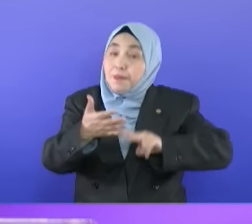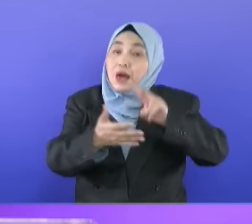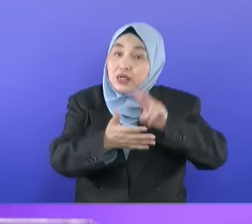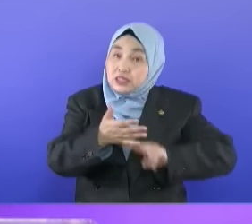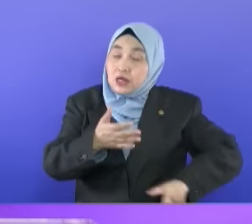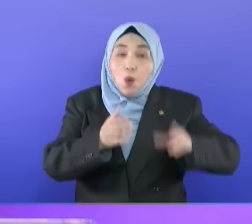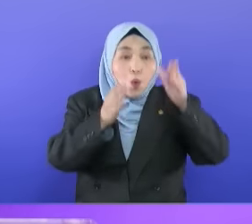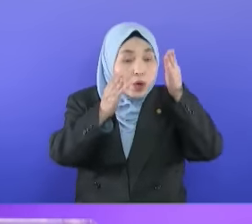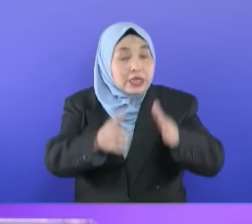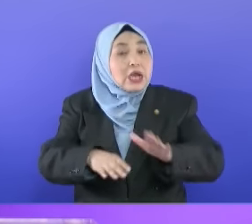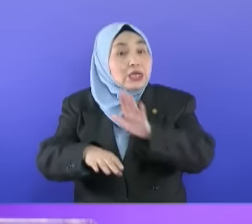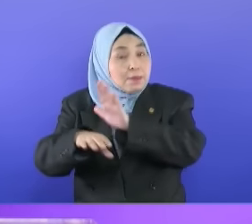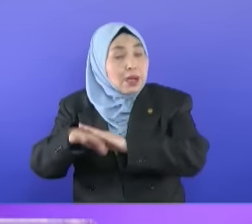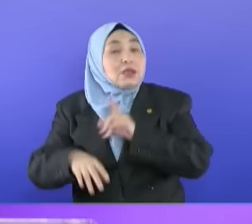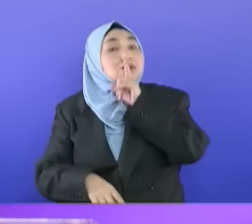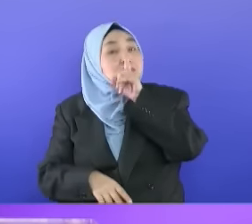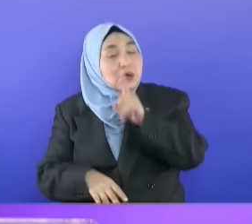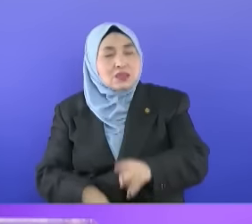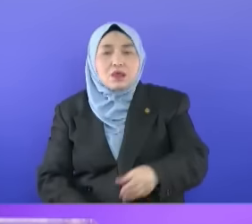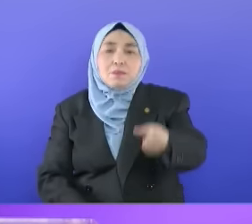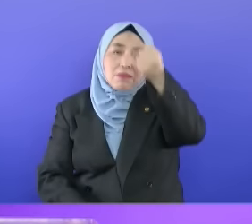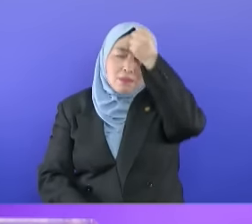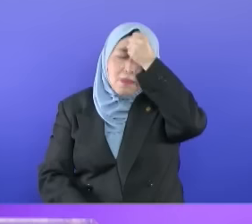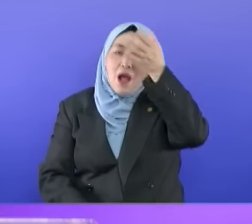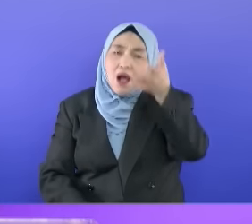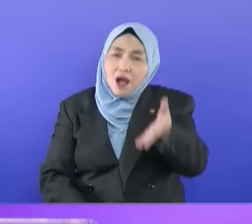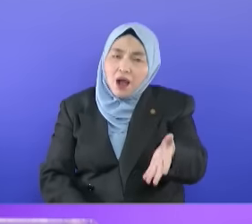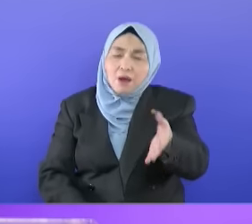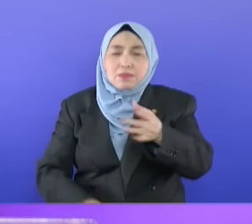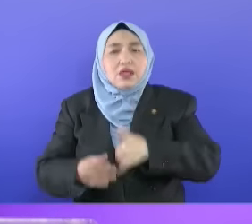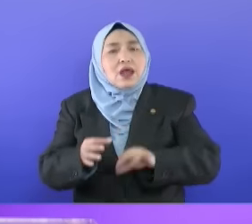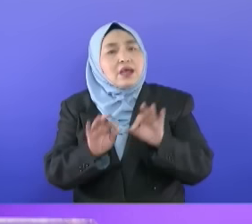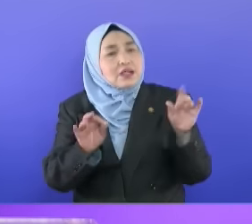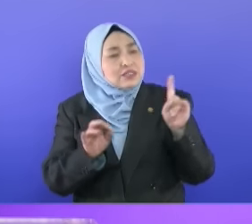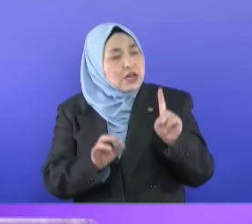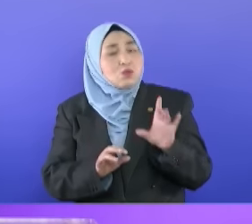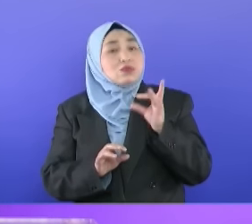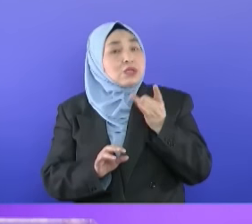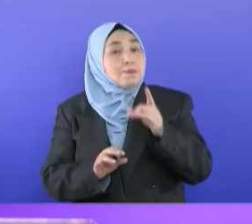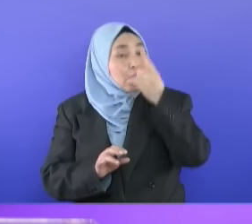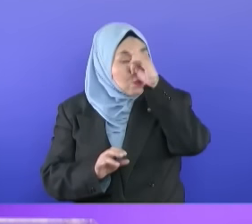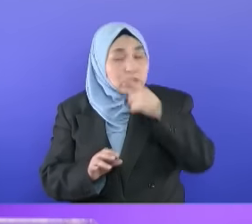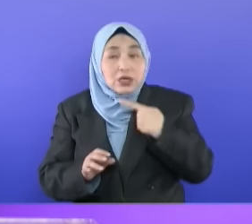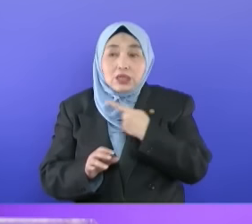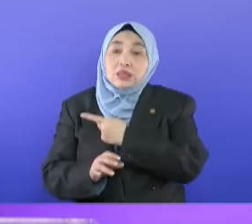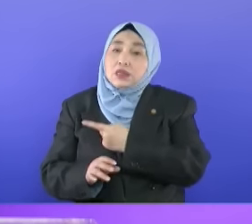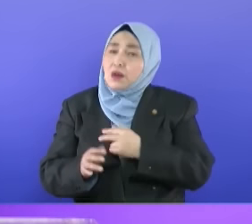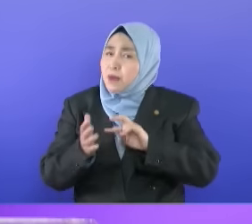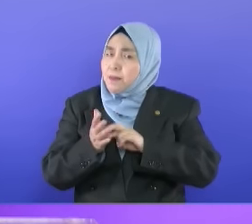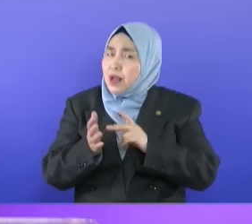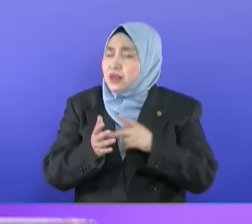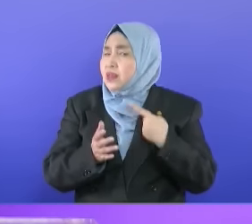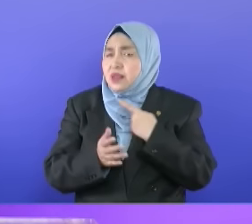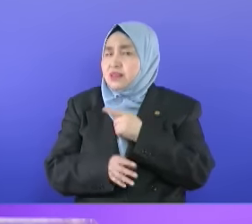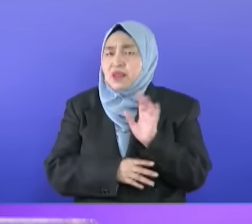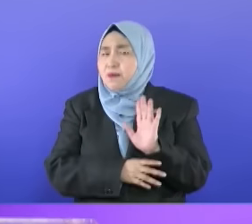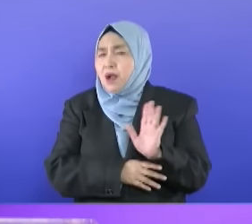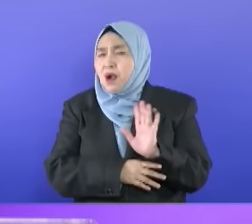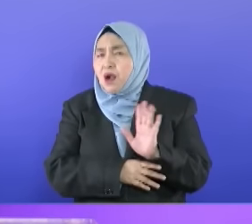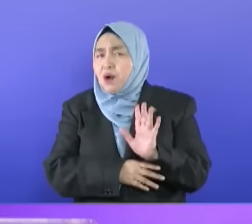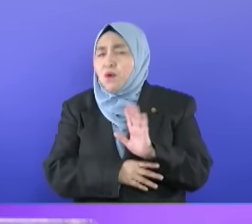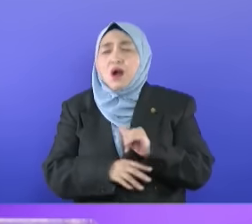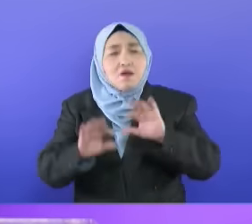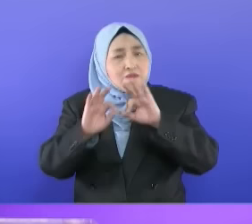orang yang digelar sebenar-benarnya jahil dalam ayat 118 untuk kita memaknai dan kita tidak mau ya kepada